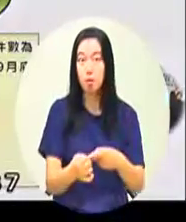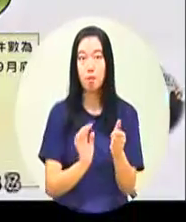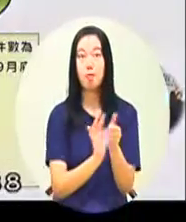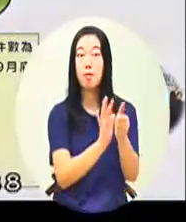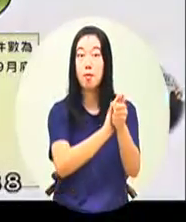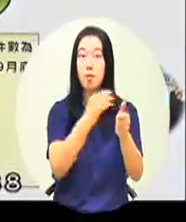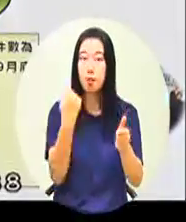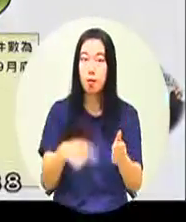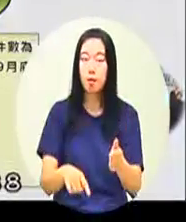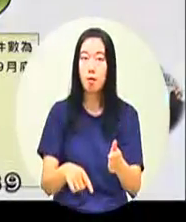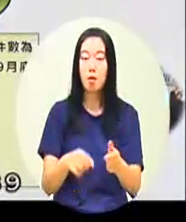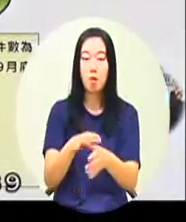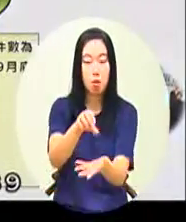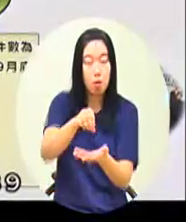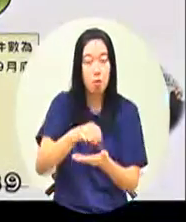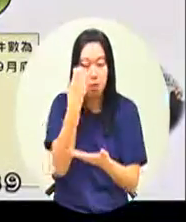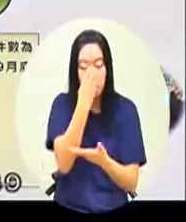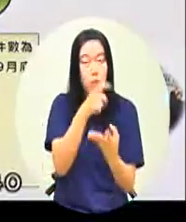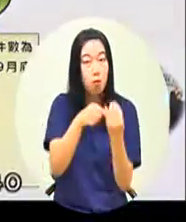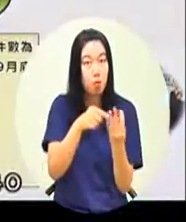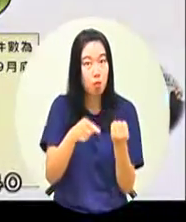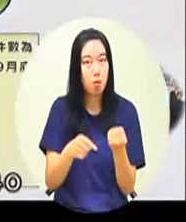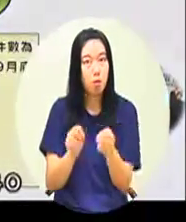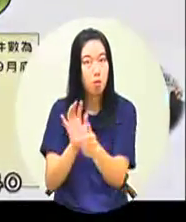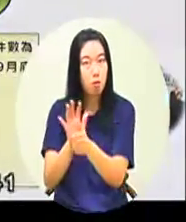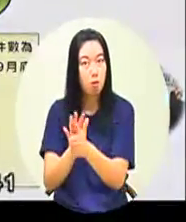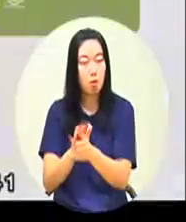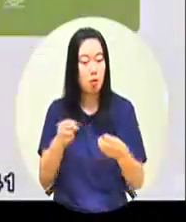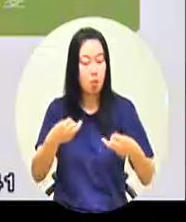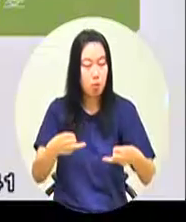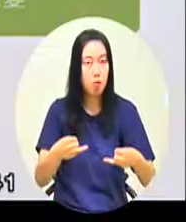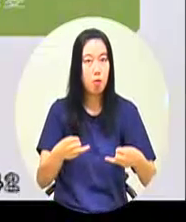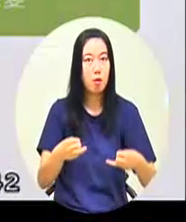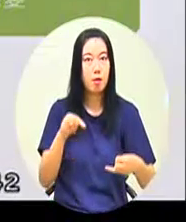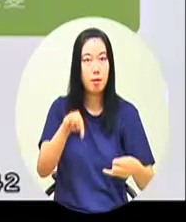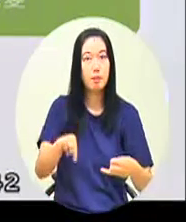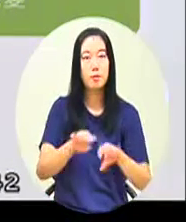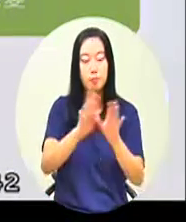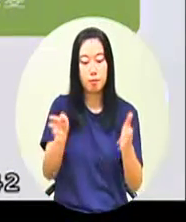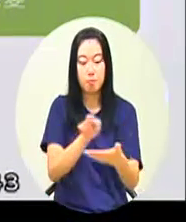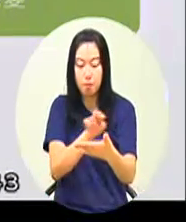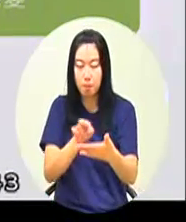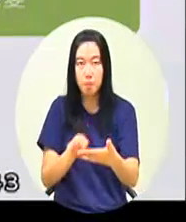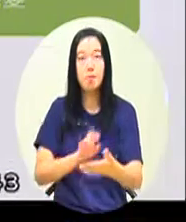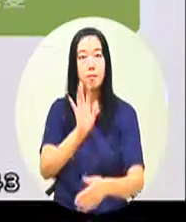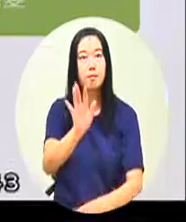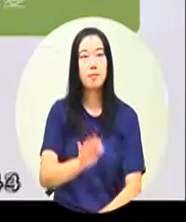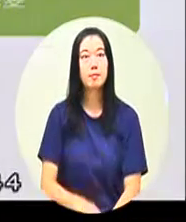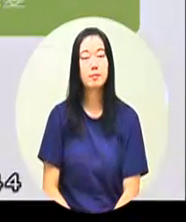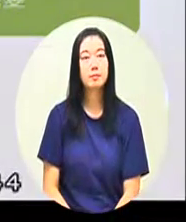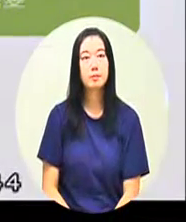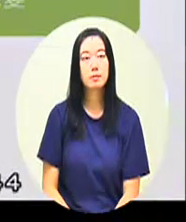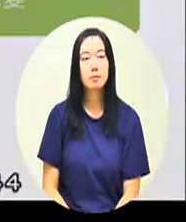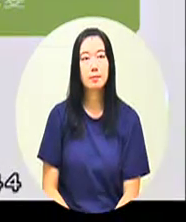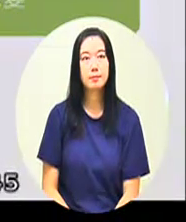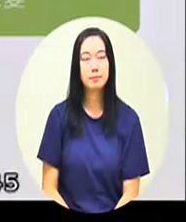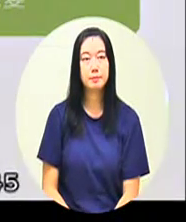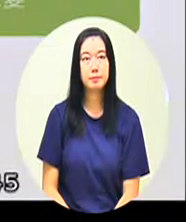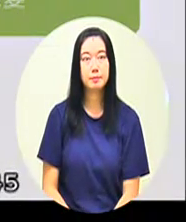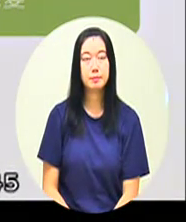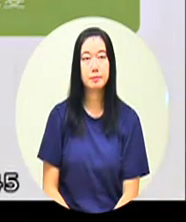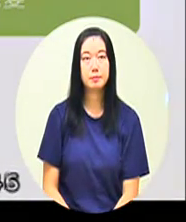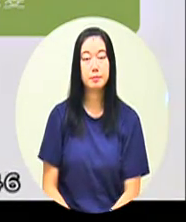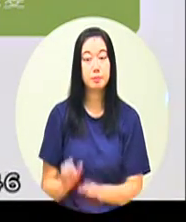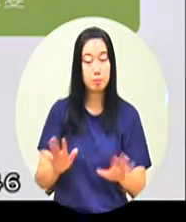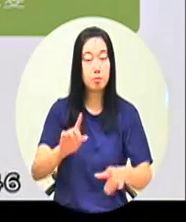抽验件数以及辅导的成效，请各位议员参阅。 另外，各位议员大概经过今